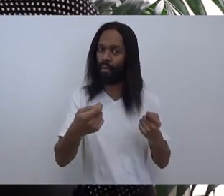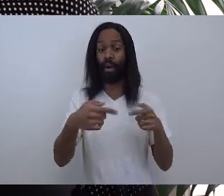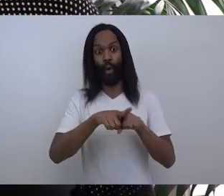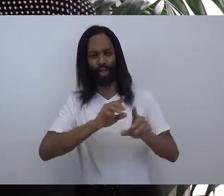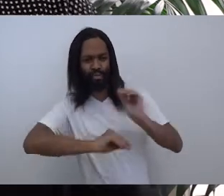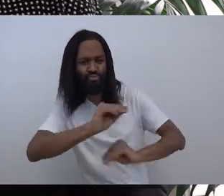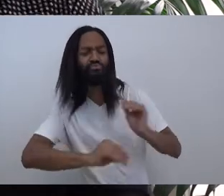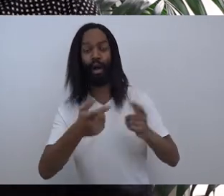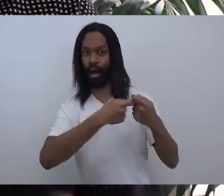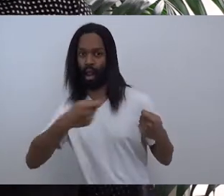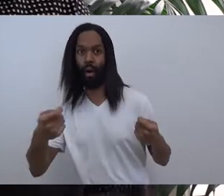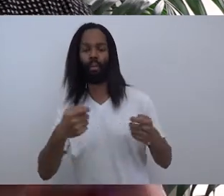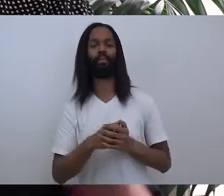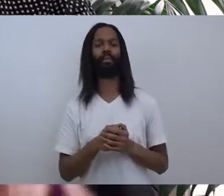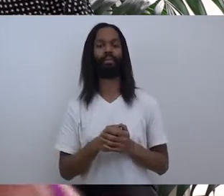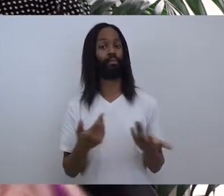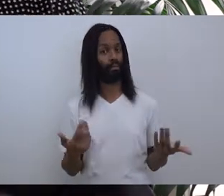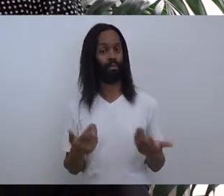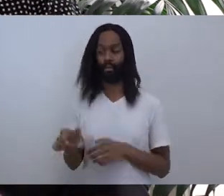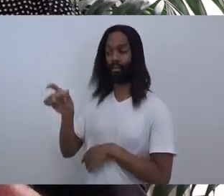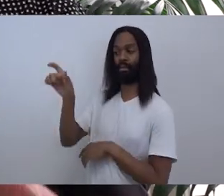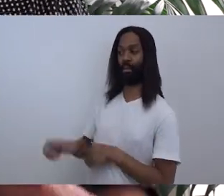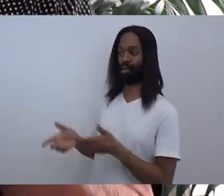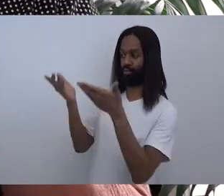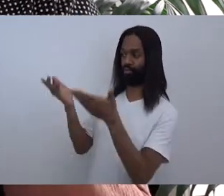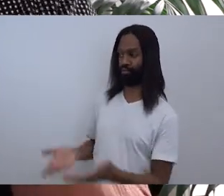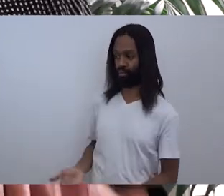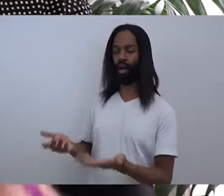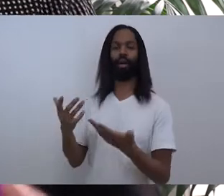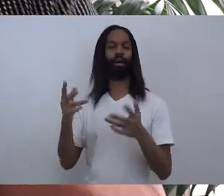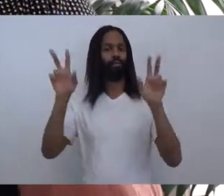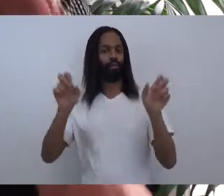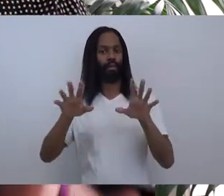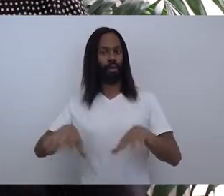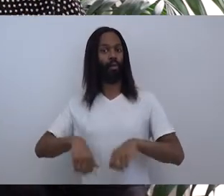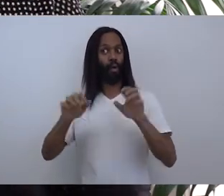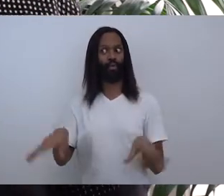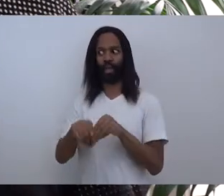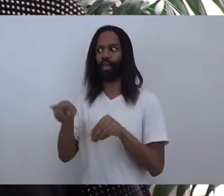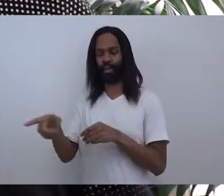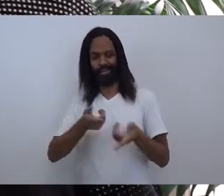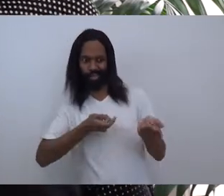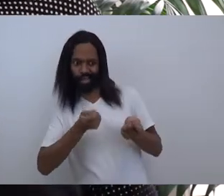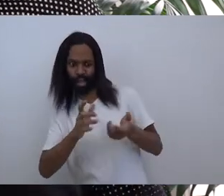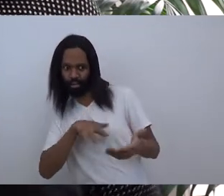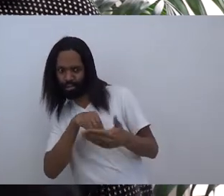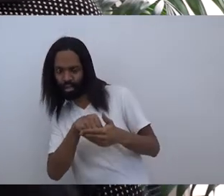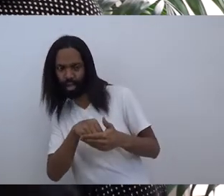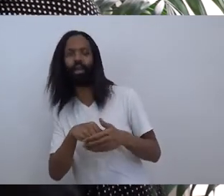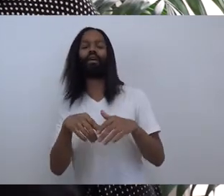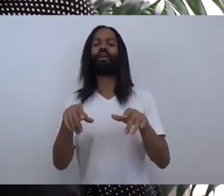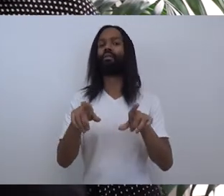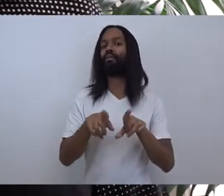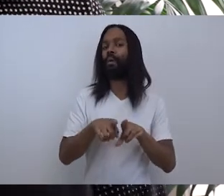temps. Donc il y a une partie suivie qui est assurée par une personne en emploi mutualisé, plus j'ai